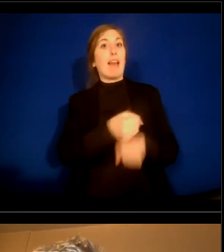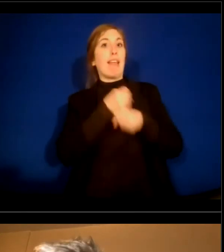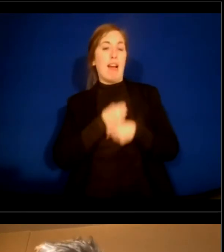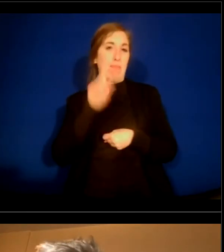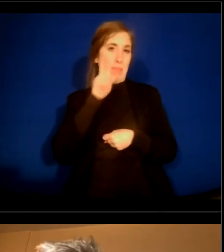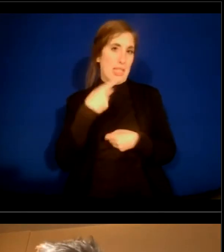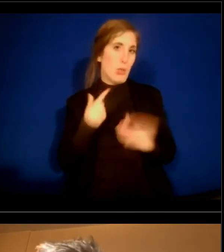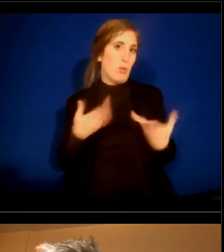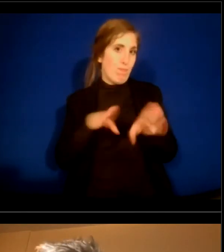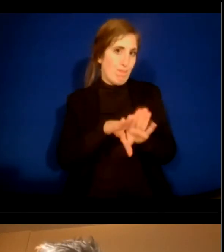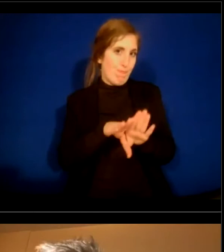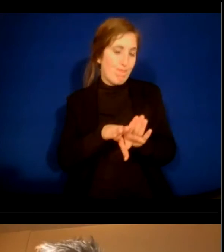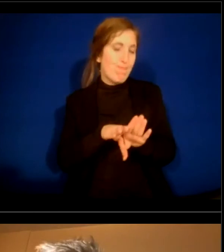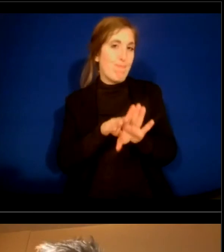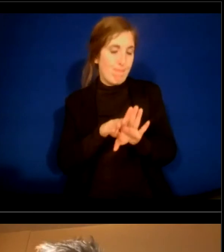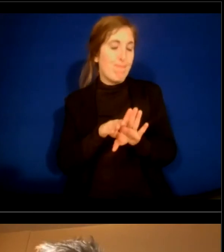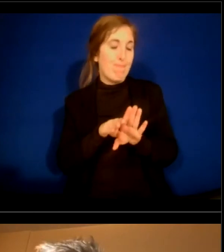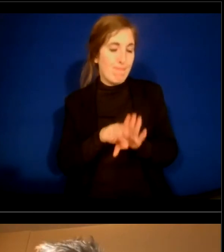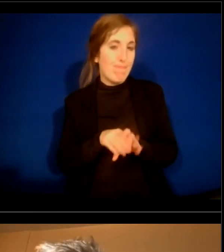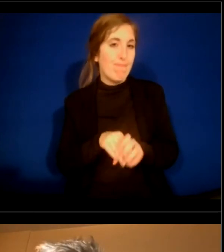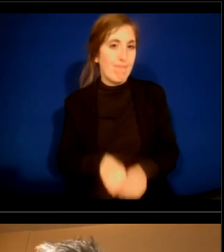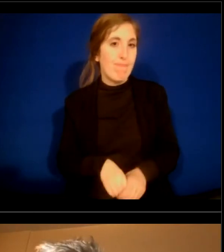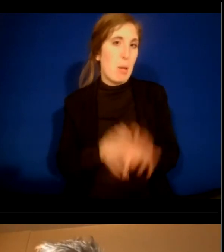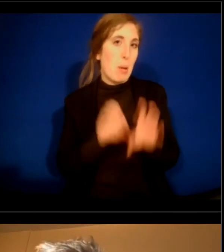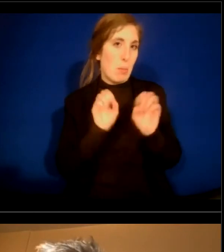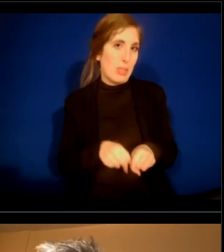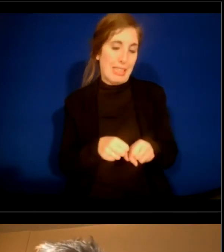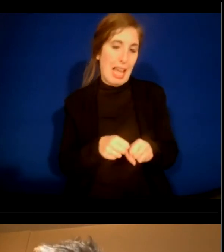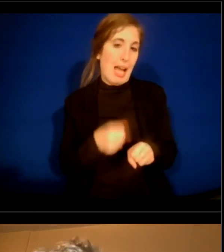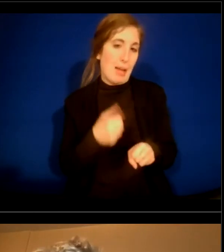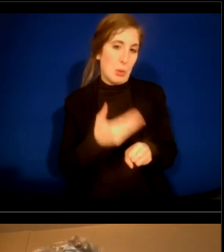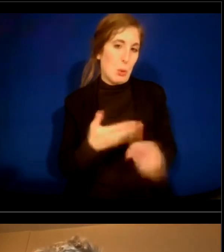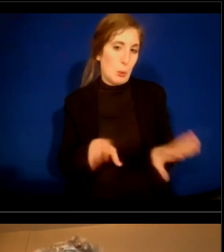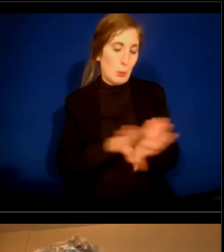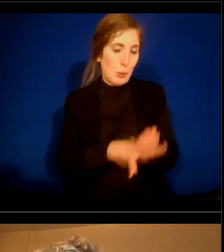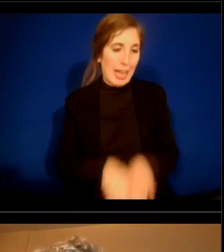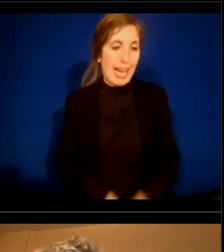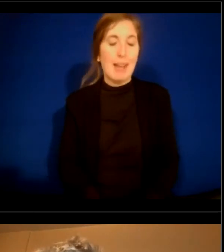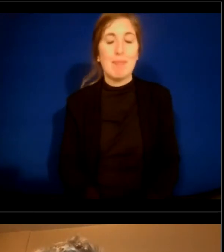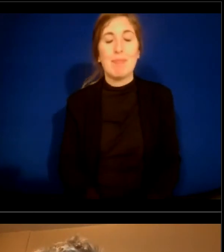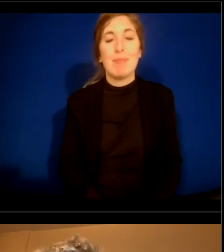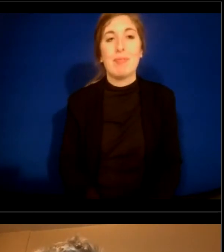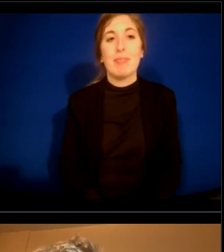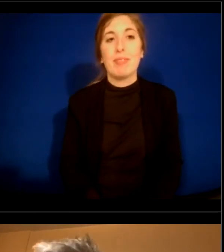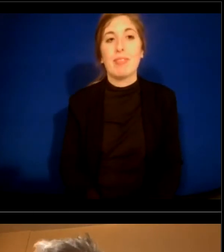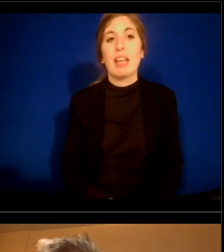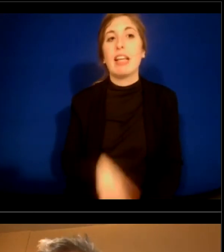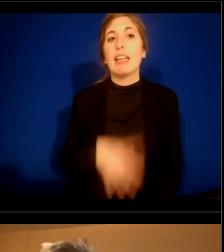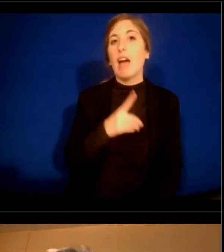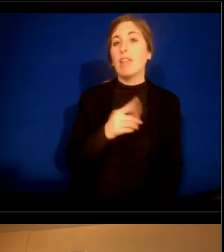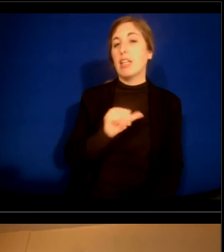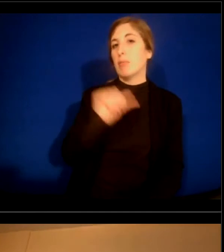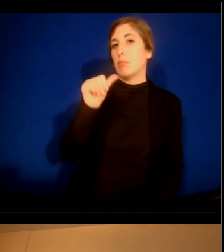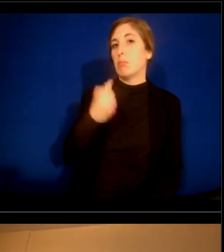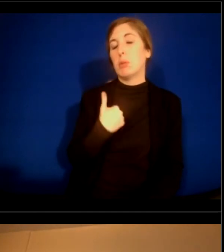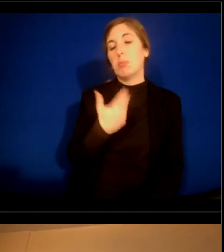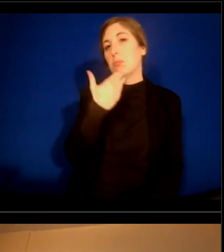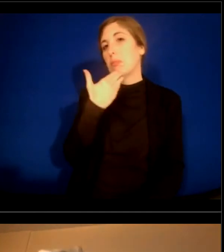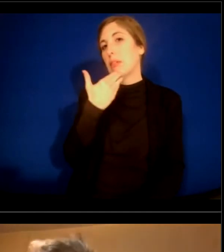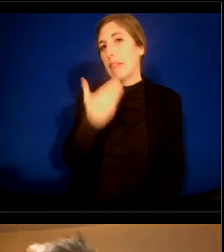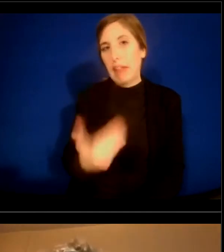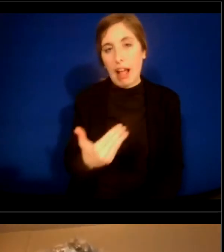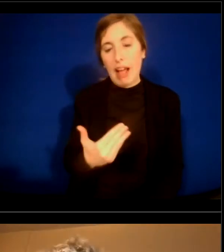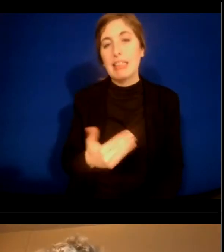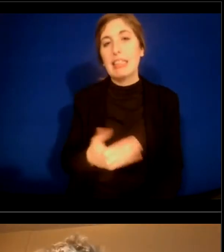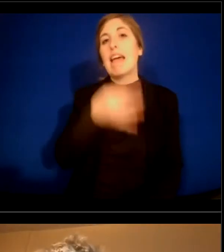sentire appunto di voler gestire questo flusso informativo che è molto forte. Quindi chi ha partecipato è per me comunque,